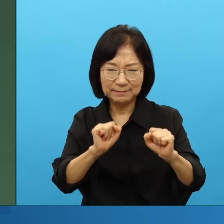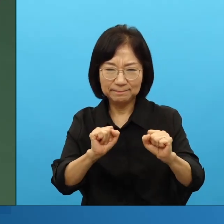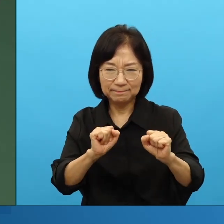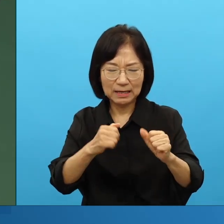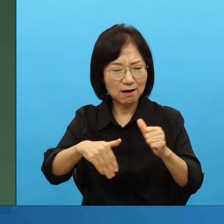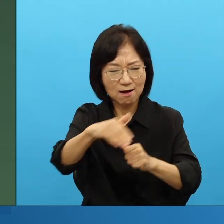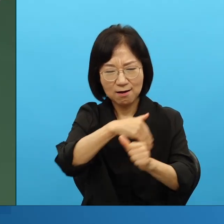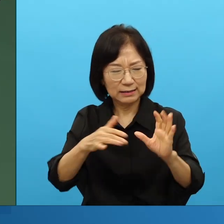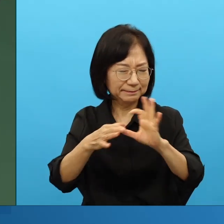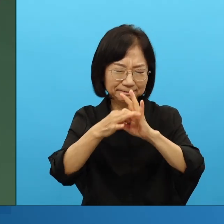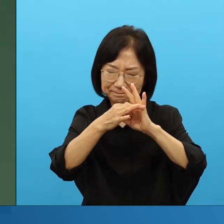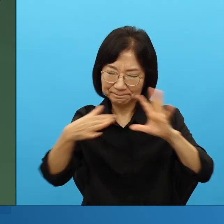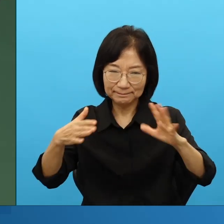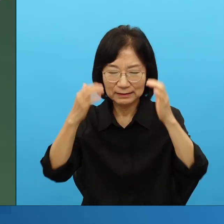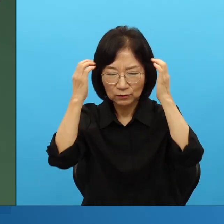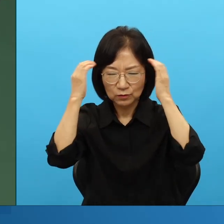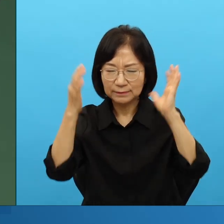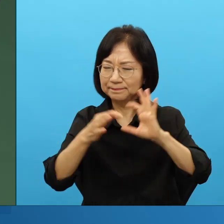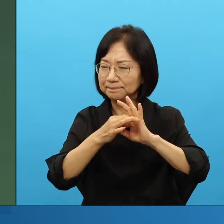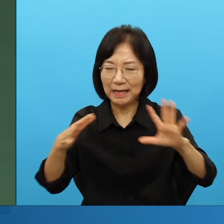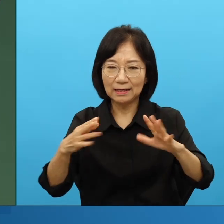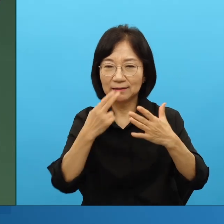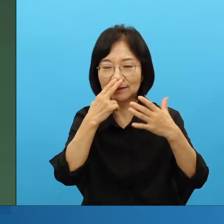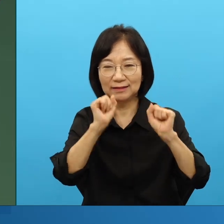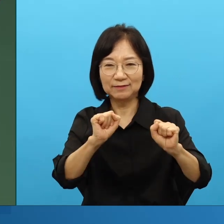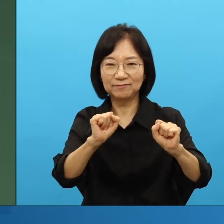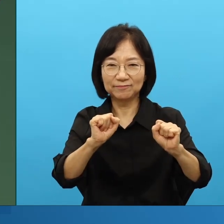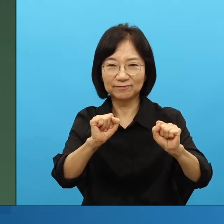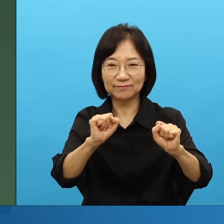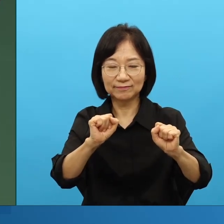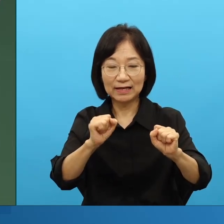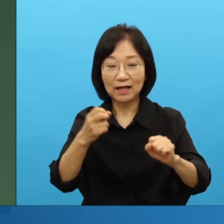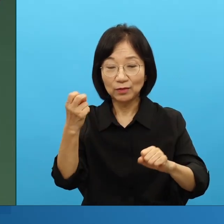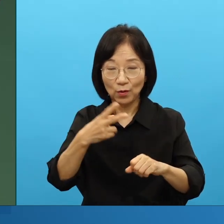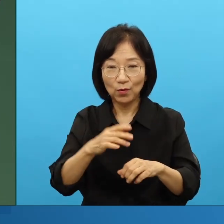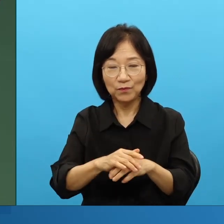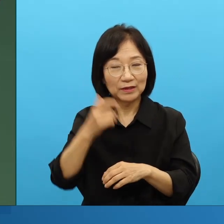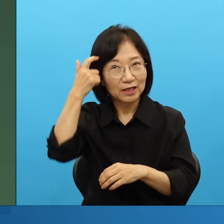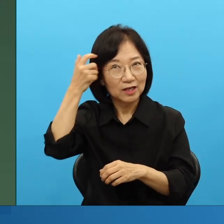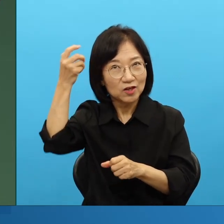任何状况也能够活下去。 그렇죠? 对吧？ 육신적인 게 본 거예요. 영적 사실을 본 거예요.